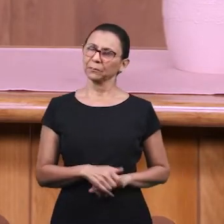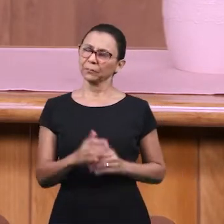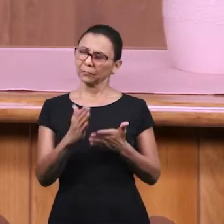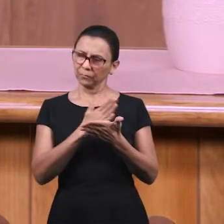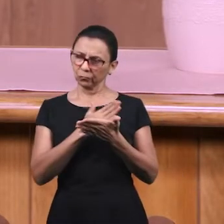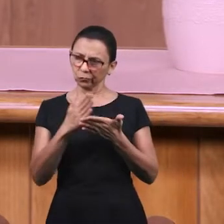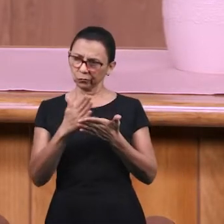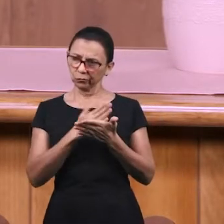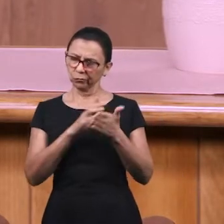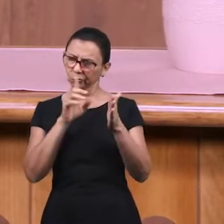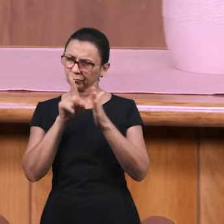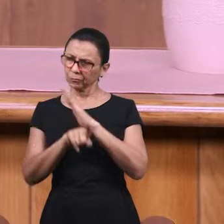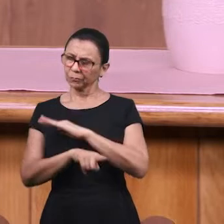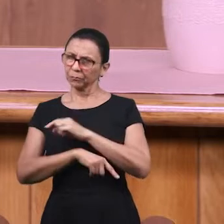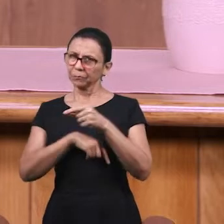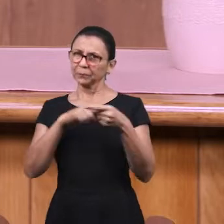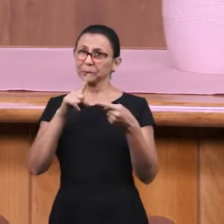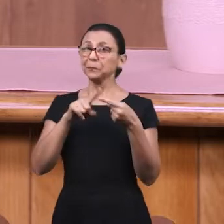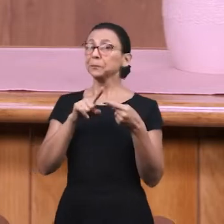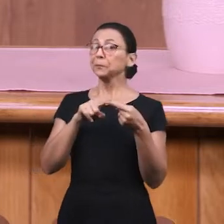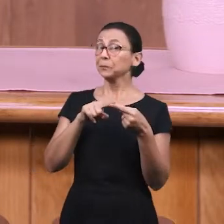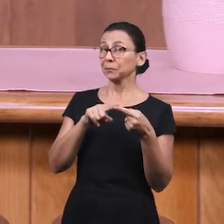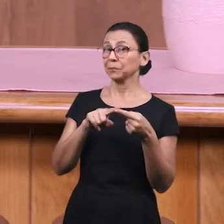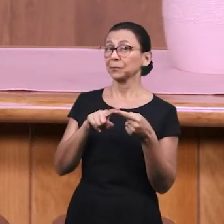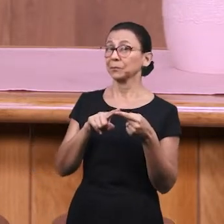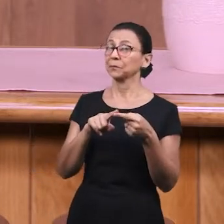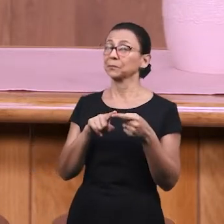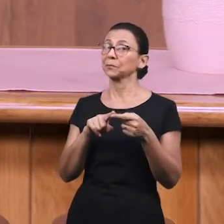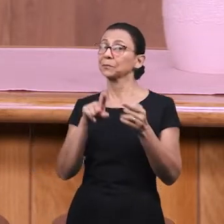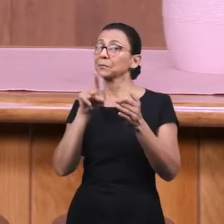Пару вопросов. Первый вопрос, который я хочу тебе